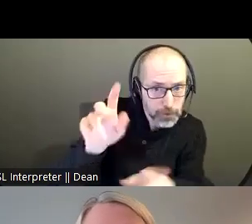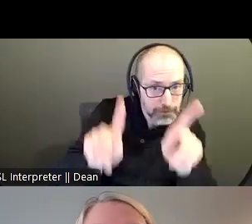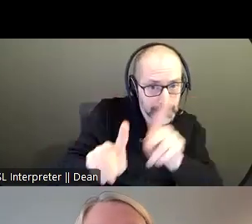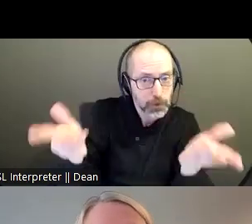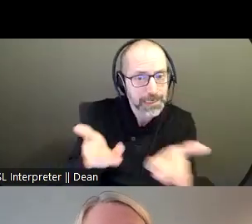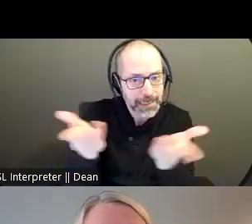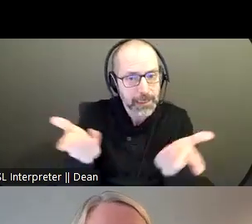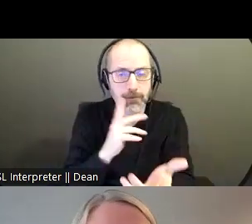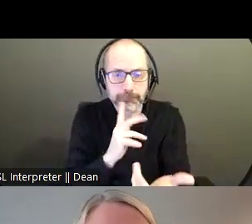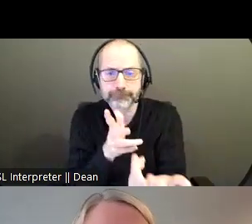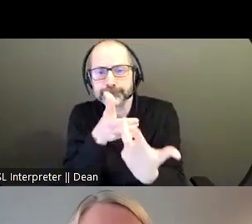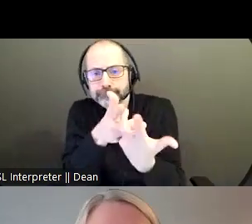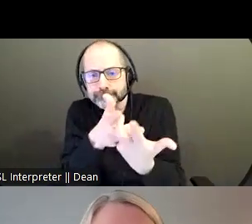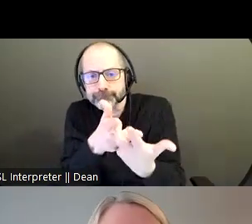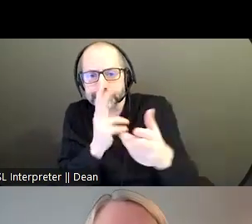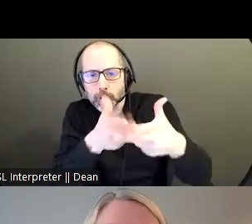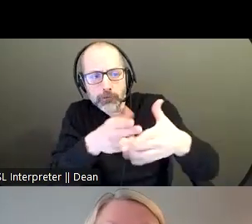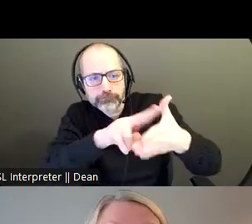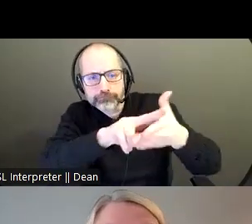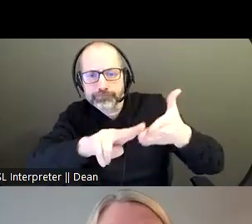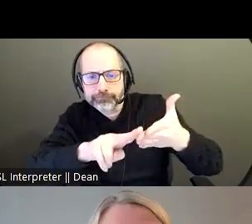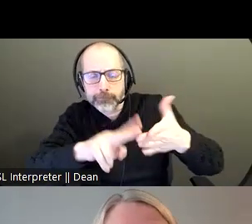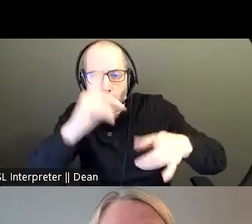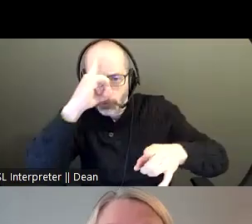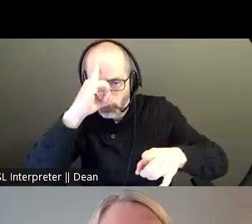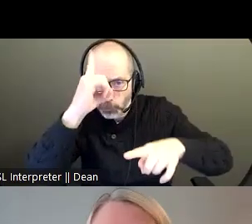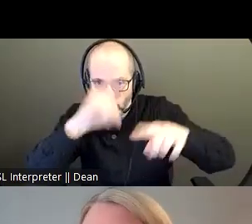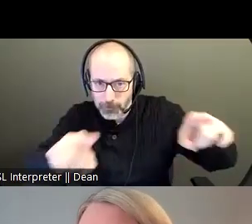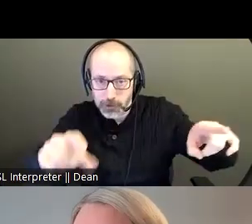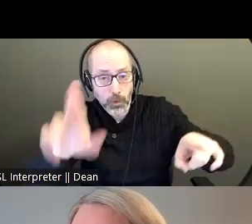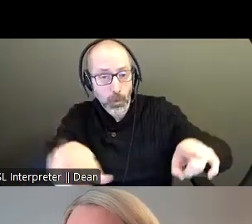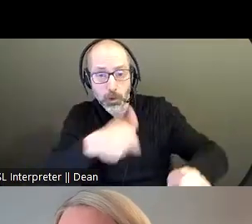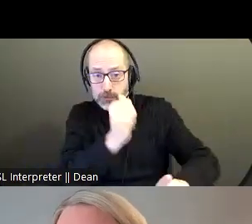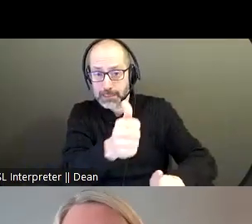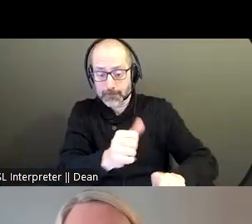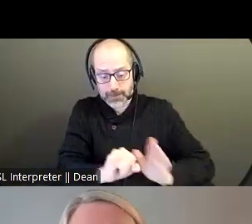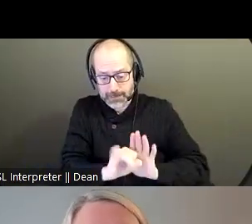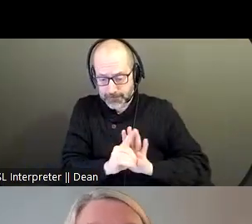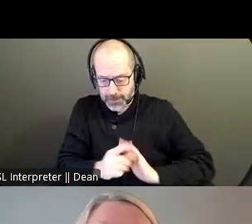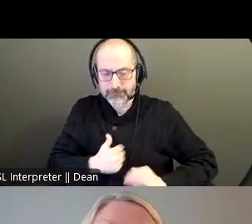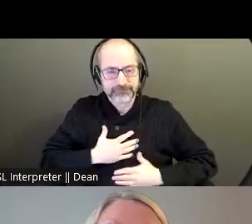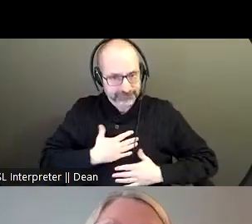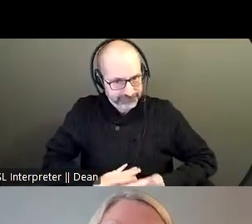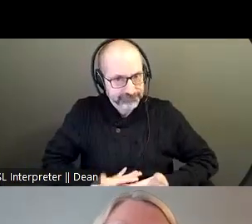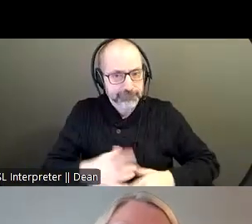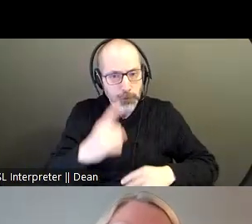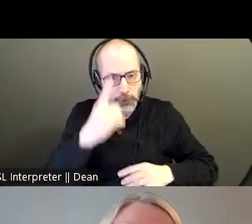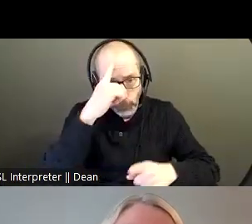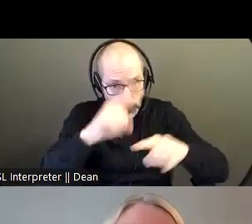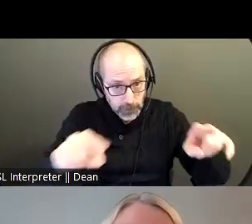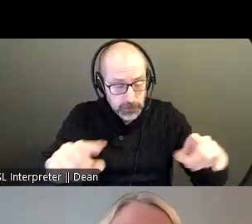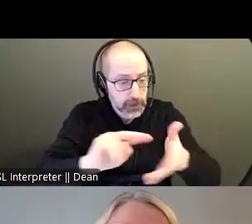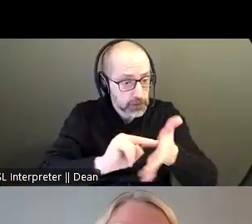100 personnes pourraient répondre donc aux critères ou aux diagnostics ou s'auto-identifier